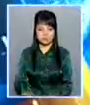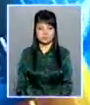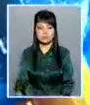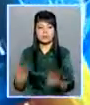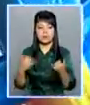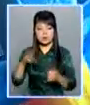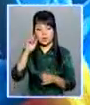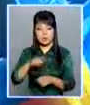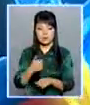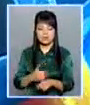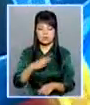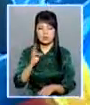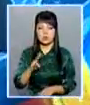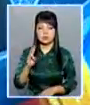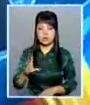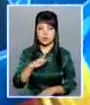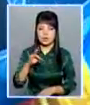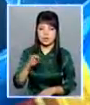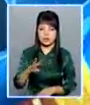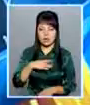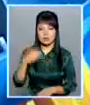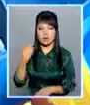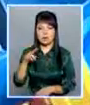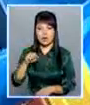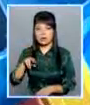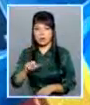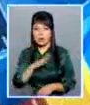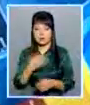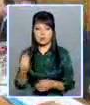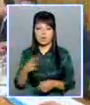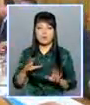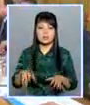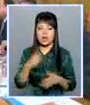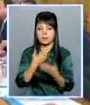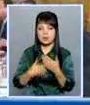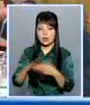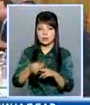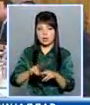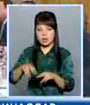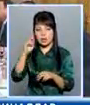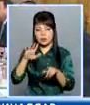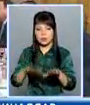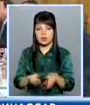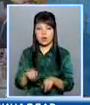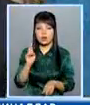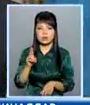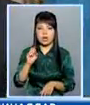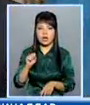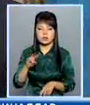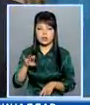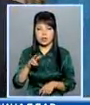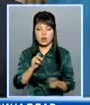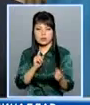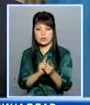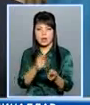Бүгін мемлекет басшысы Нұрсұлтан Назарбаев, Рим папасының уәкілі, киелі тақ кардиналдар алқасының деканы кардинал Анджело Саданомен